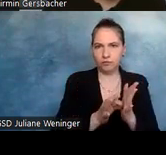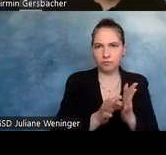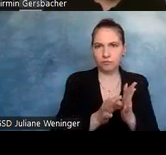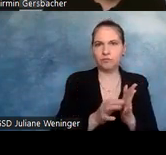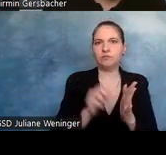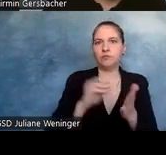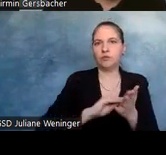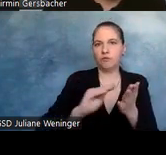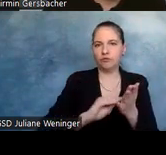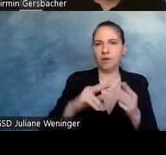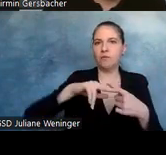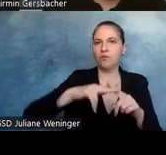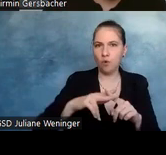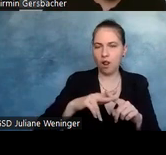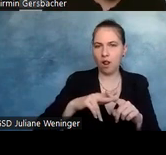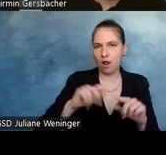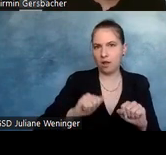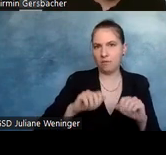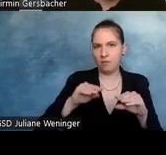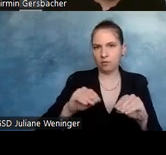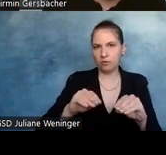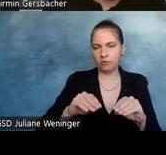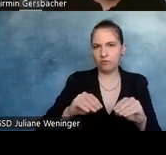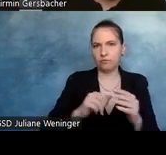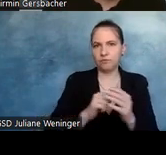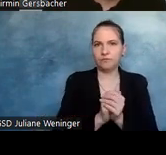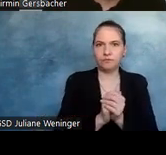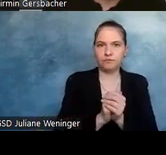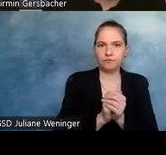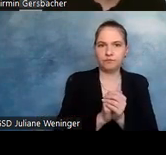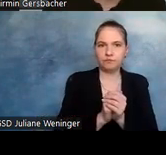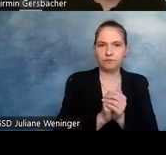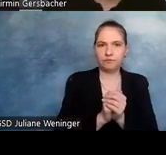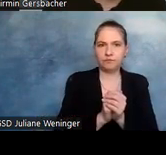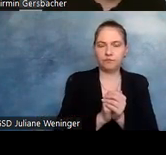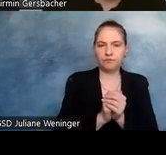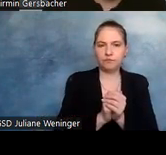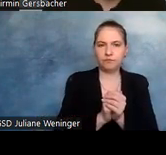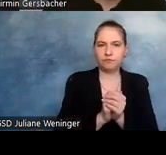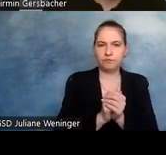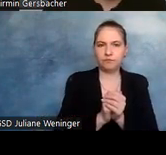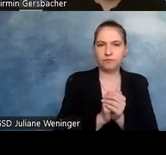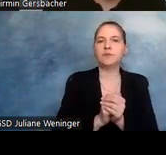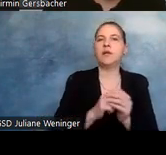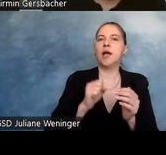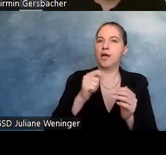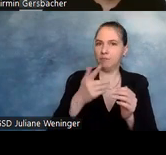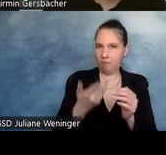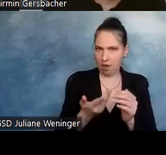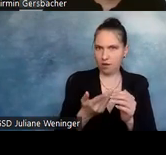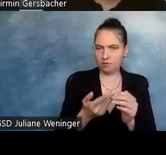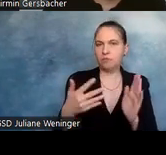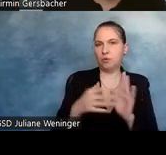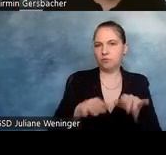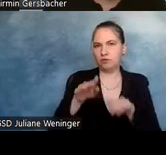man verwenden kann. Also teilweise kann man sie zumindest auch die einzelnen Prüfschritte zum Teil automatisch prüfen mit verschiedenen